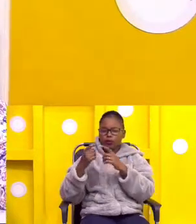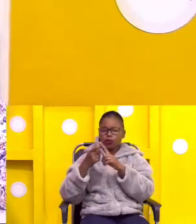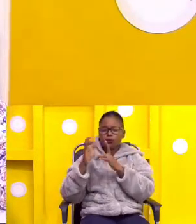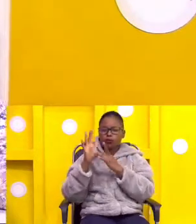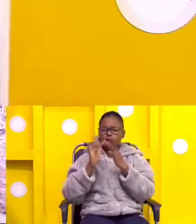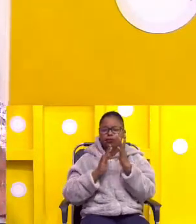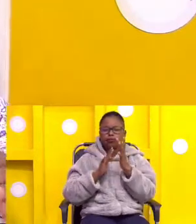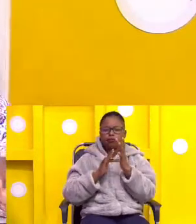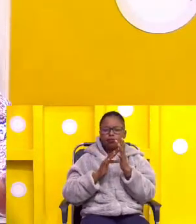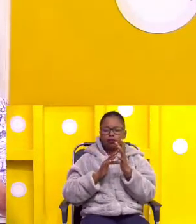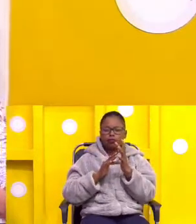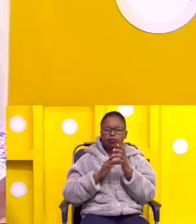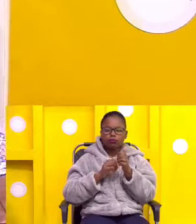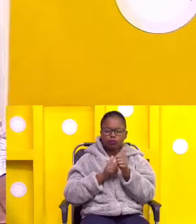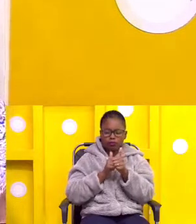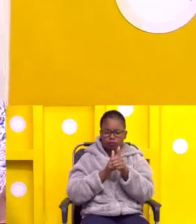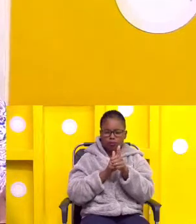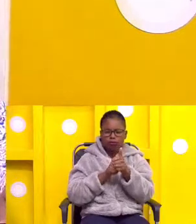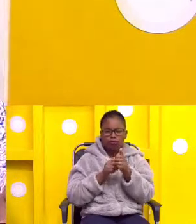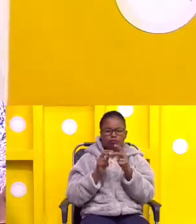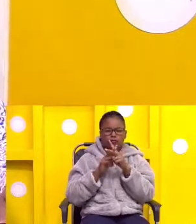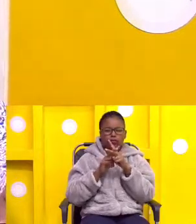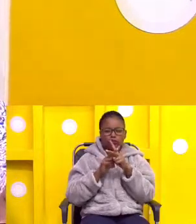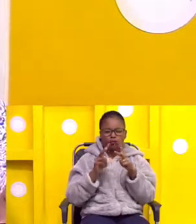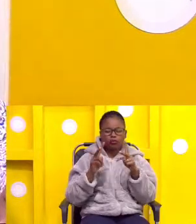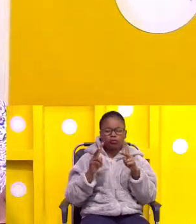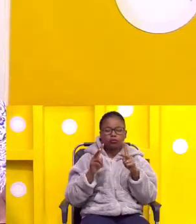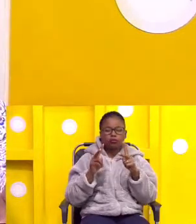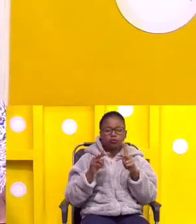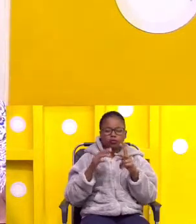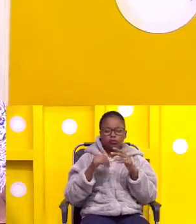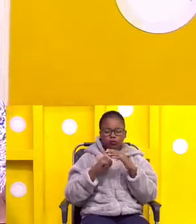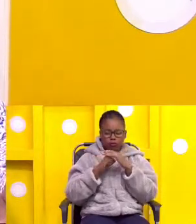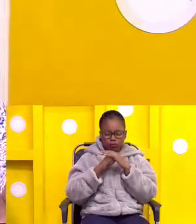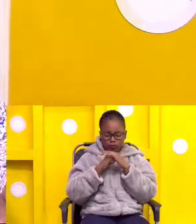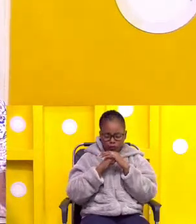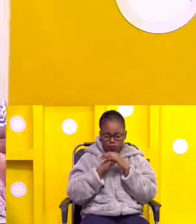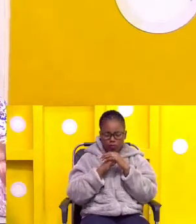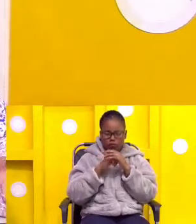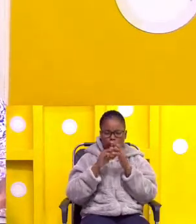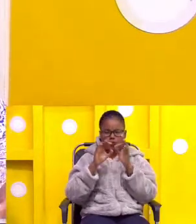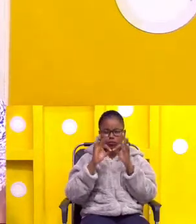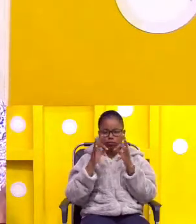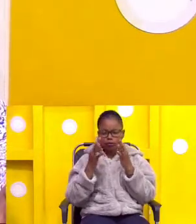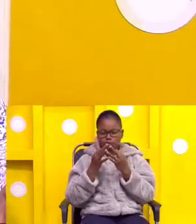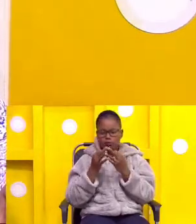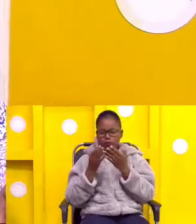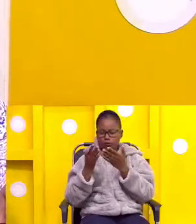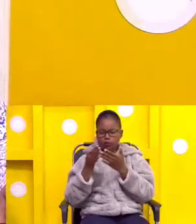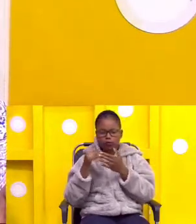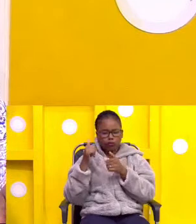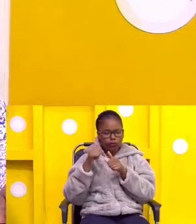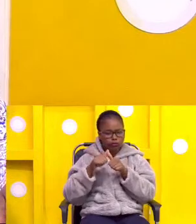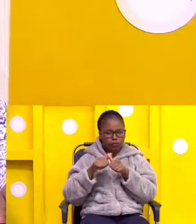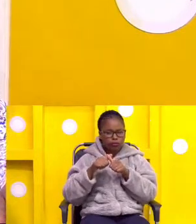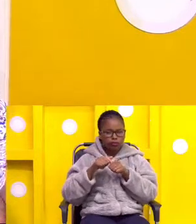kanitha fulani tungiromagirira watho wake tungimuina magirira family ya wakirio ya liukirie Jesu